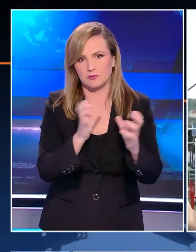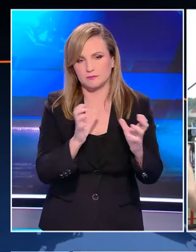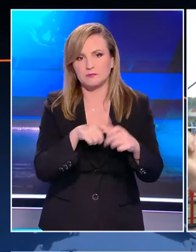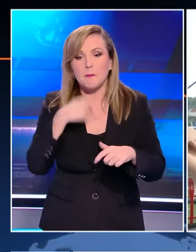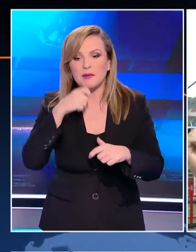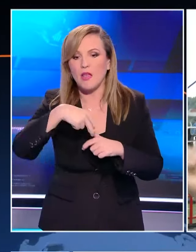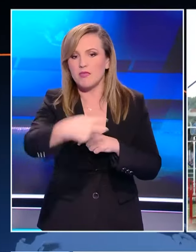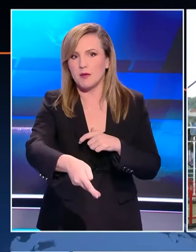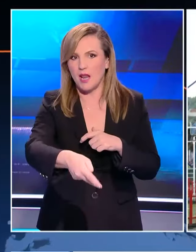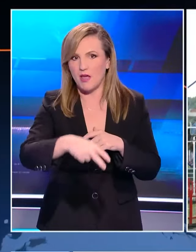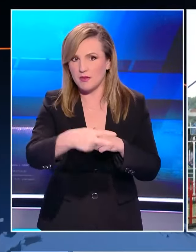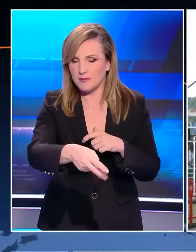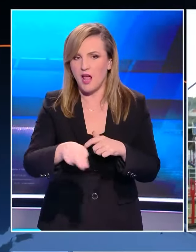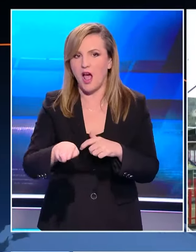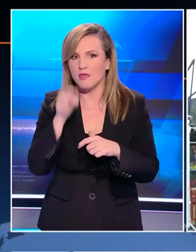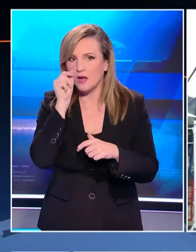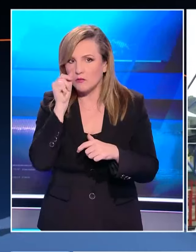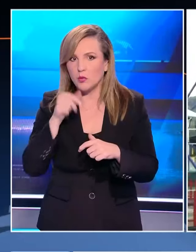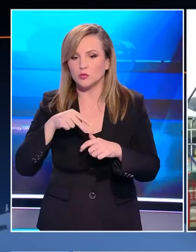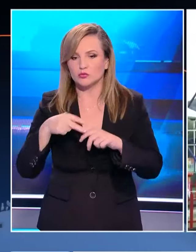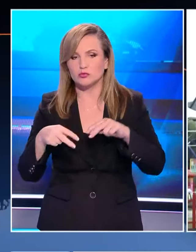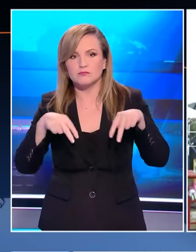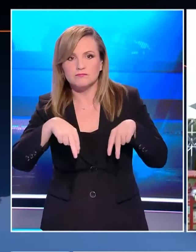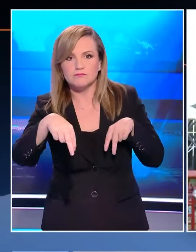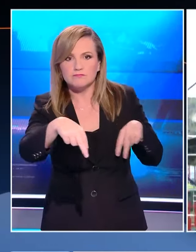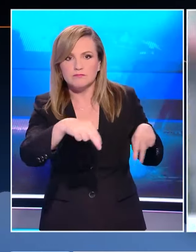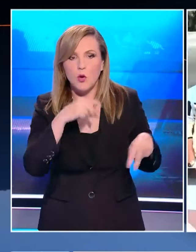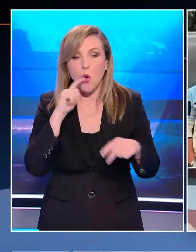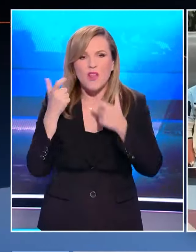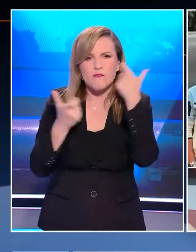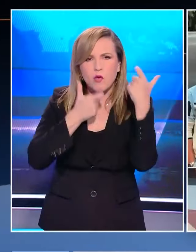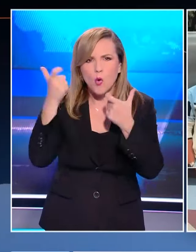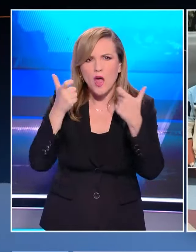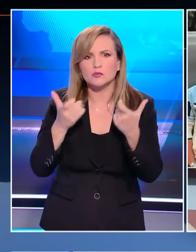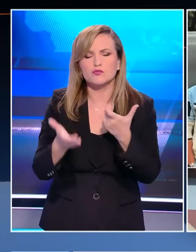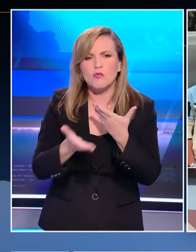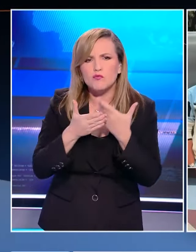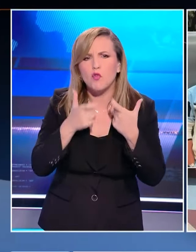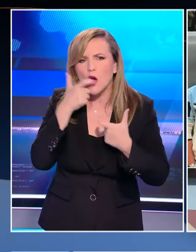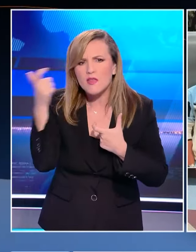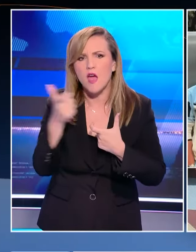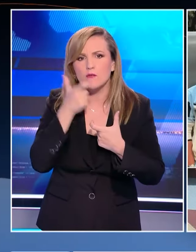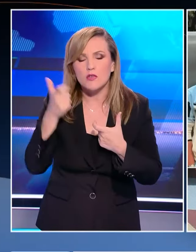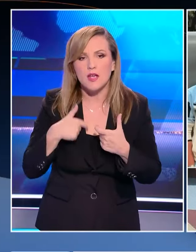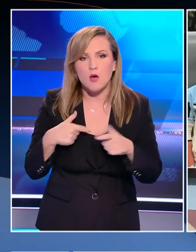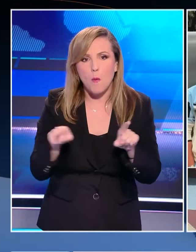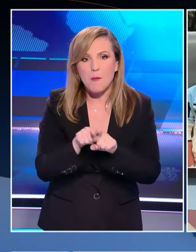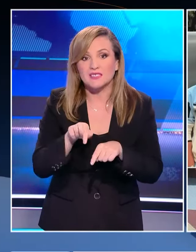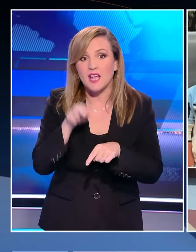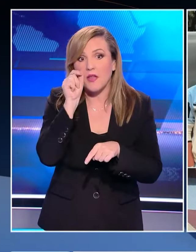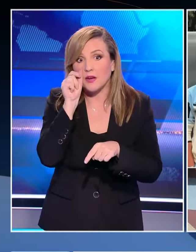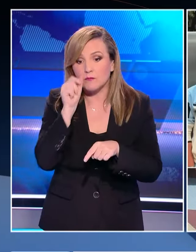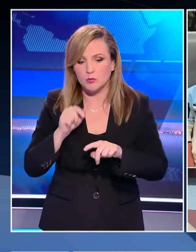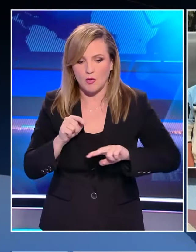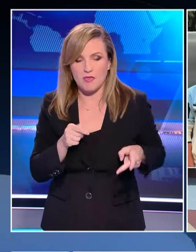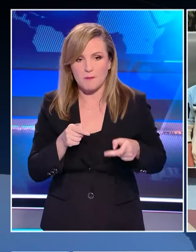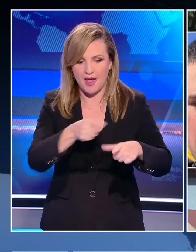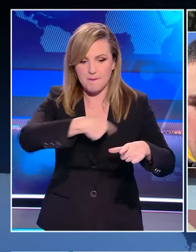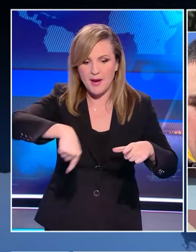εδώ, από εδώ. Ήταν και ο αδελφός του. Και πώς να πω, βοήθεια όλη την ώρα. Ήμουν με τον αδελφό μου στο ίδιο παιχνίδι. Καθόμουν ακριβώς δίπλα